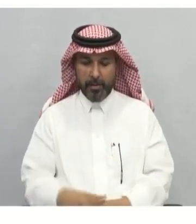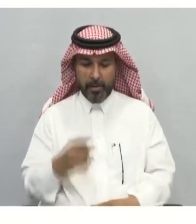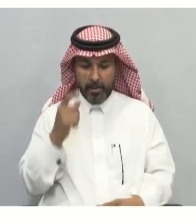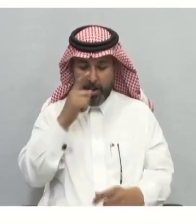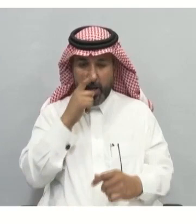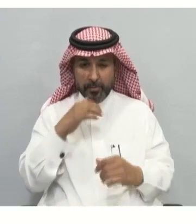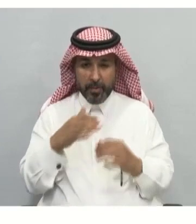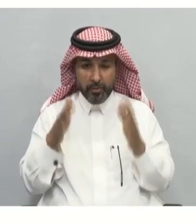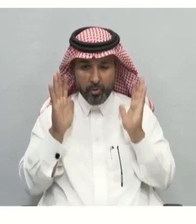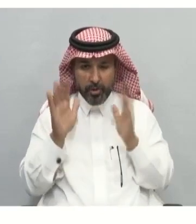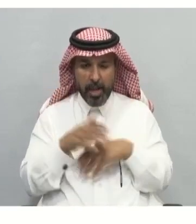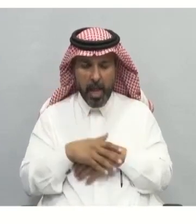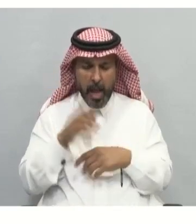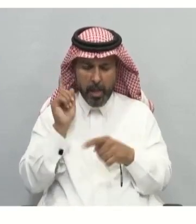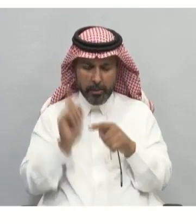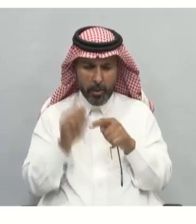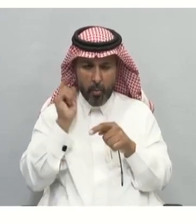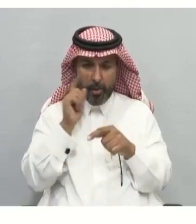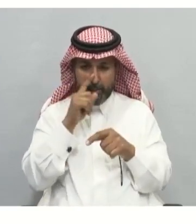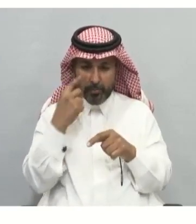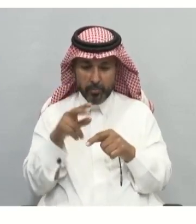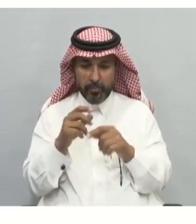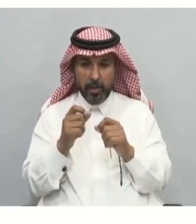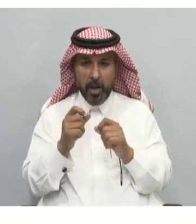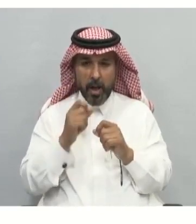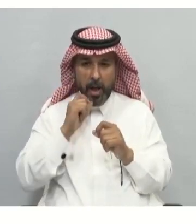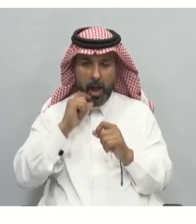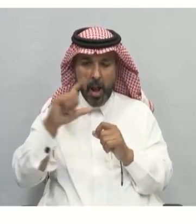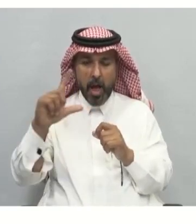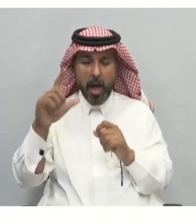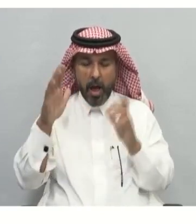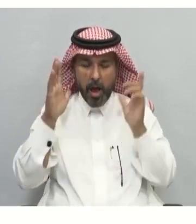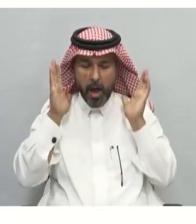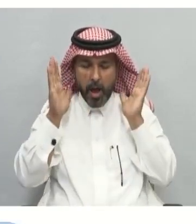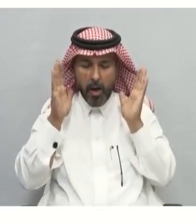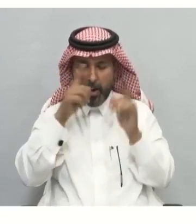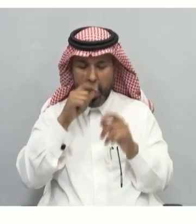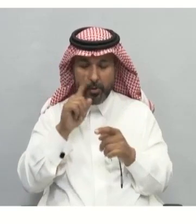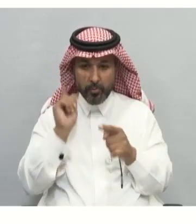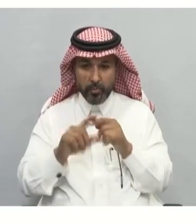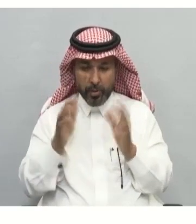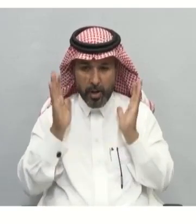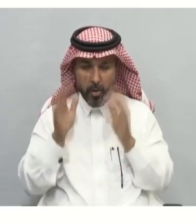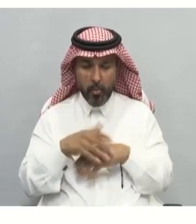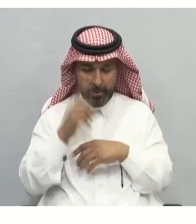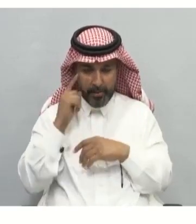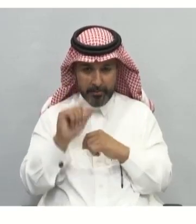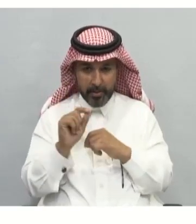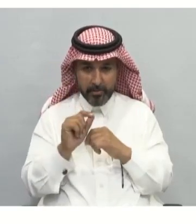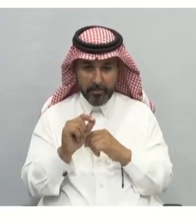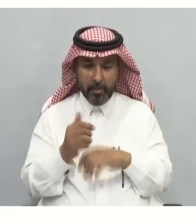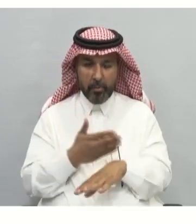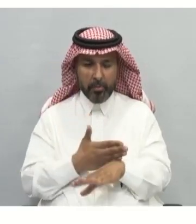التردد عليها لاداء الصلوات المفروضات وغيرها ب كلما خرج